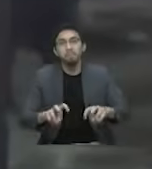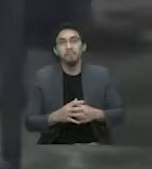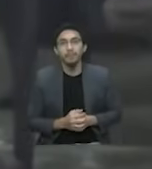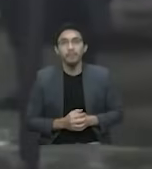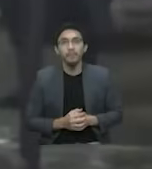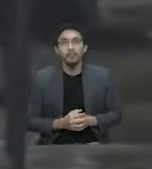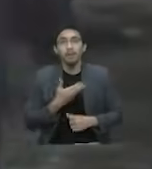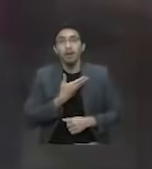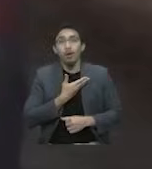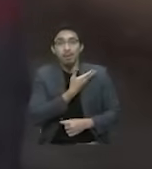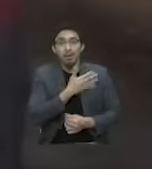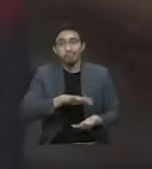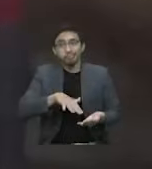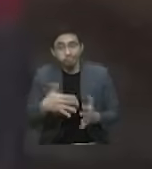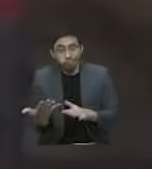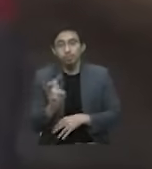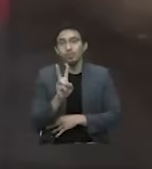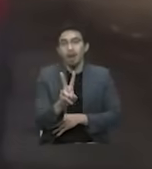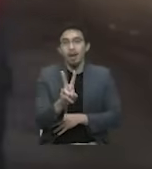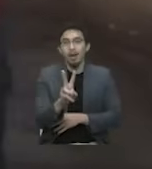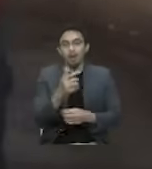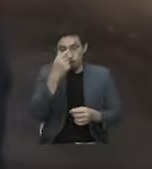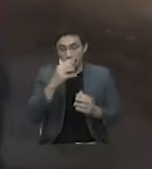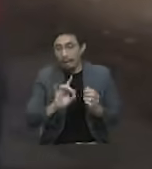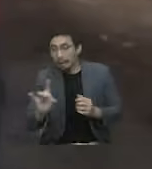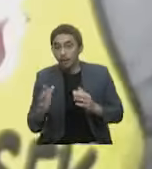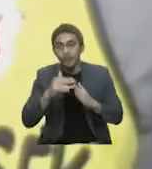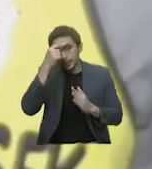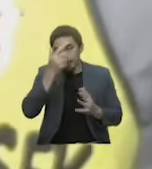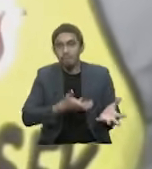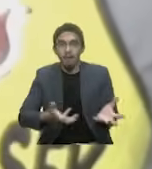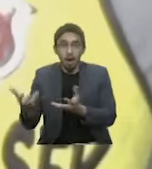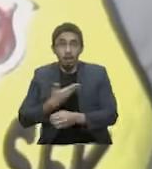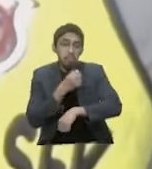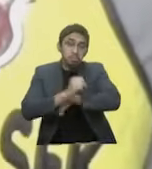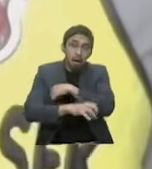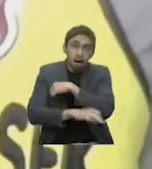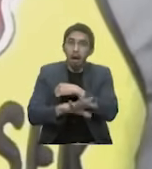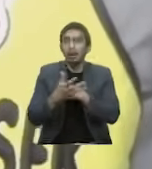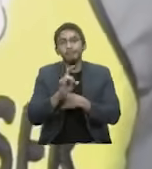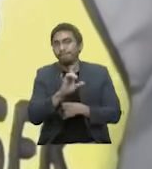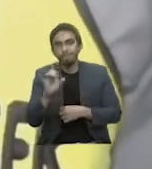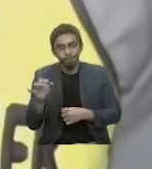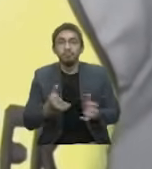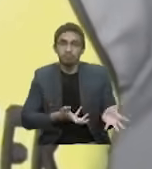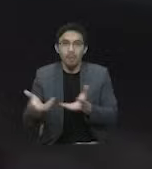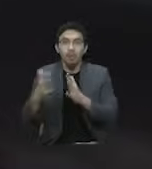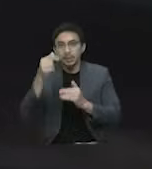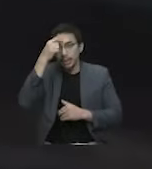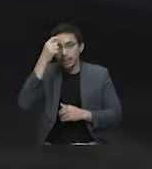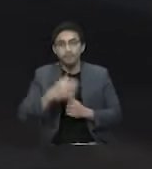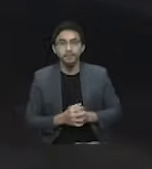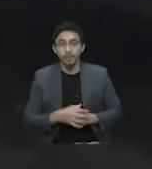ruang jenazah RSUD Sekarwangi Cibadak, sementara korban luka menjalani perawatan. Polisi mengamankan sopir truk dan kendaraannya. Kasus ini kini